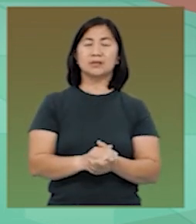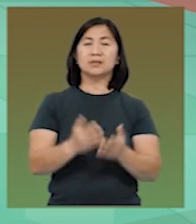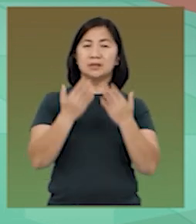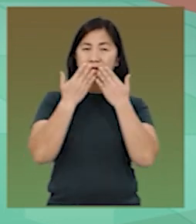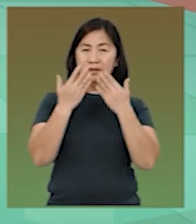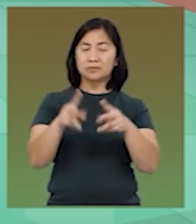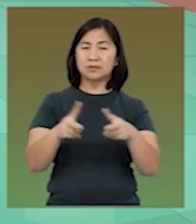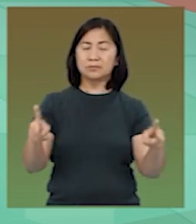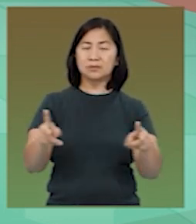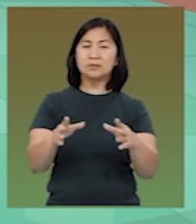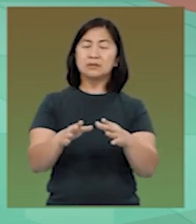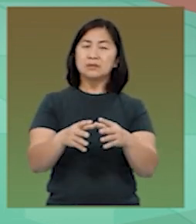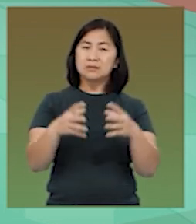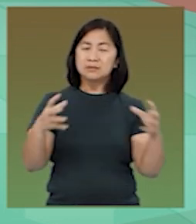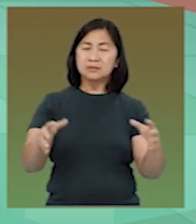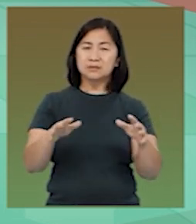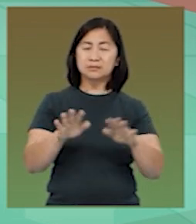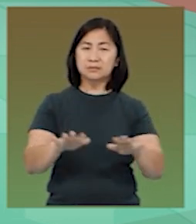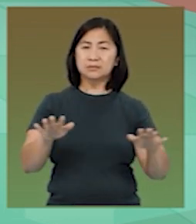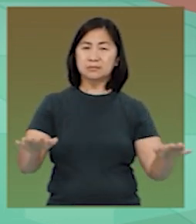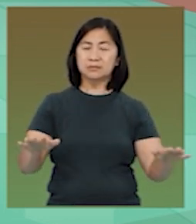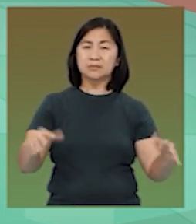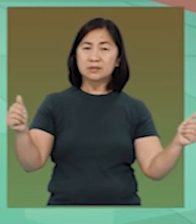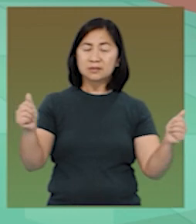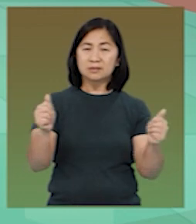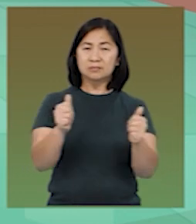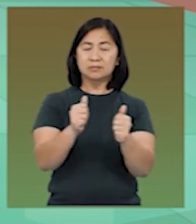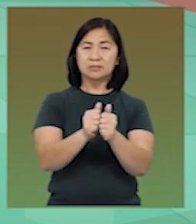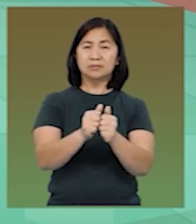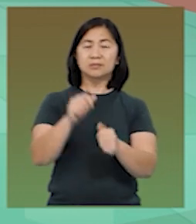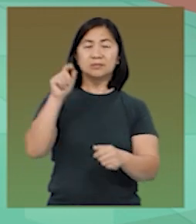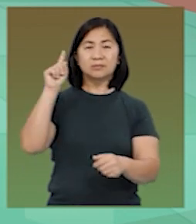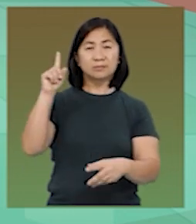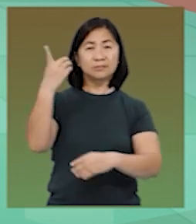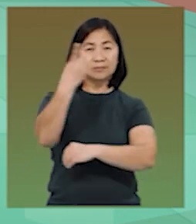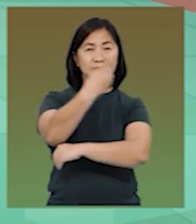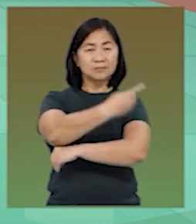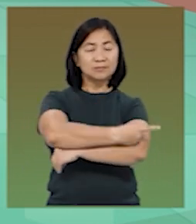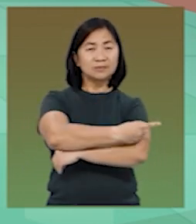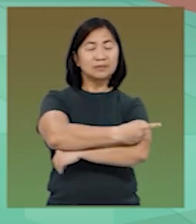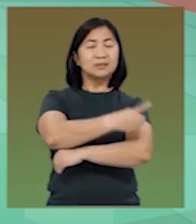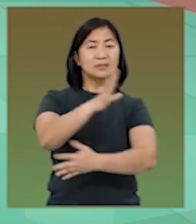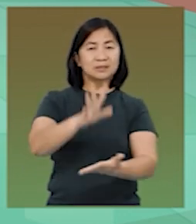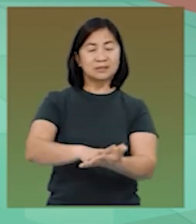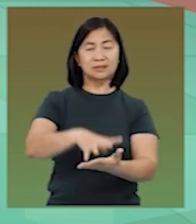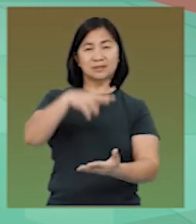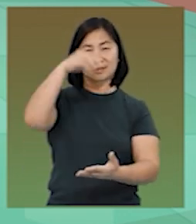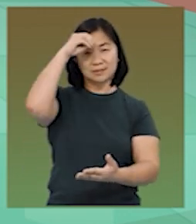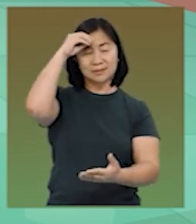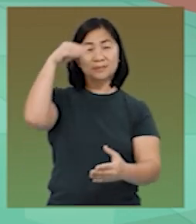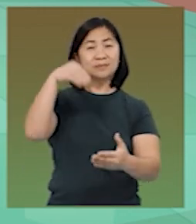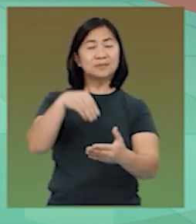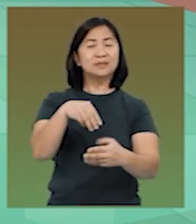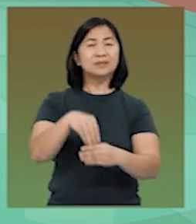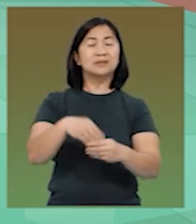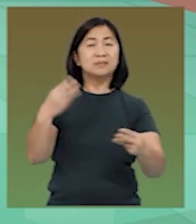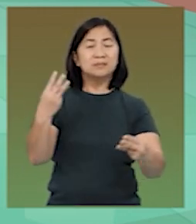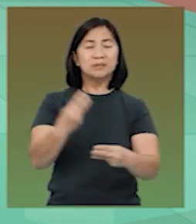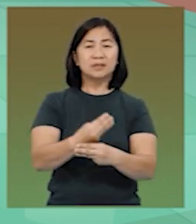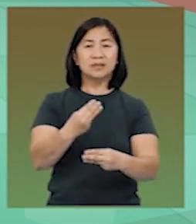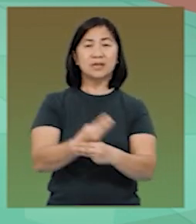Maraming salamat mga bata sa pagsama sa akin sa isa na namang araw ng pagkatuto sa